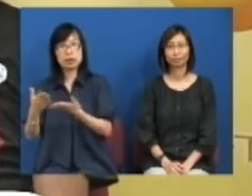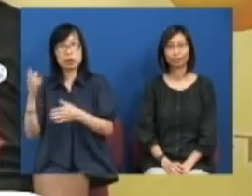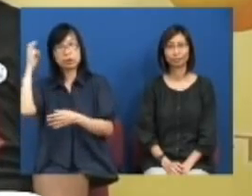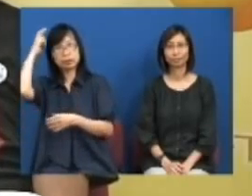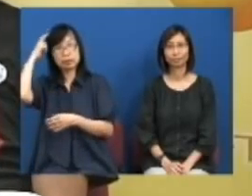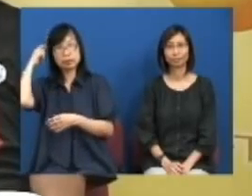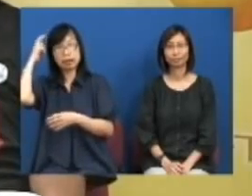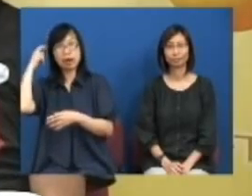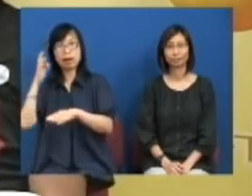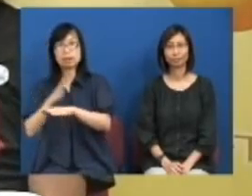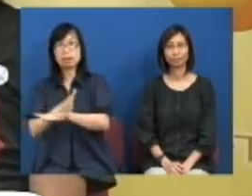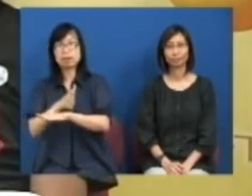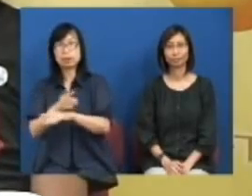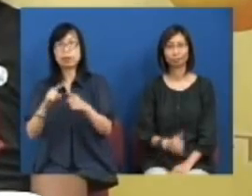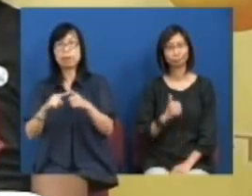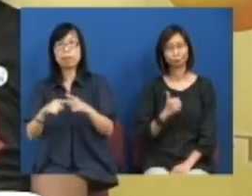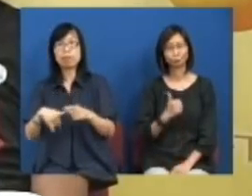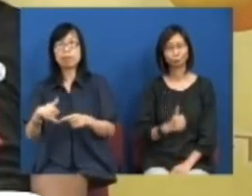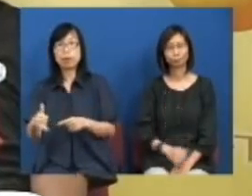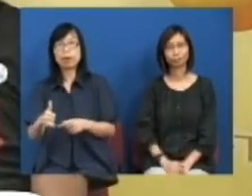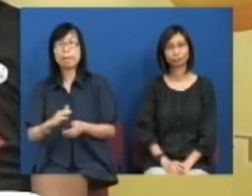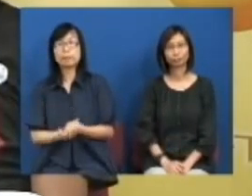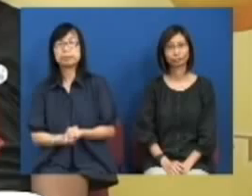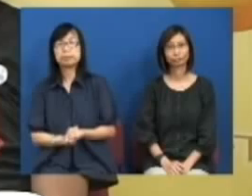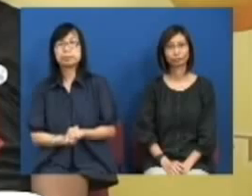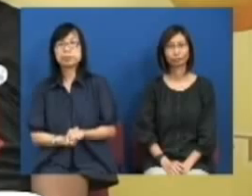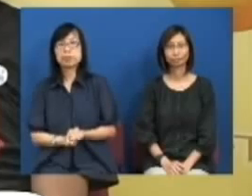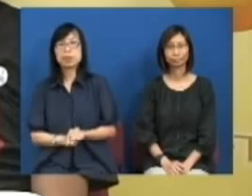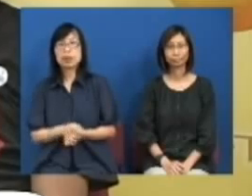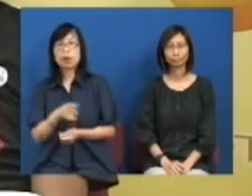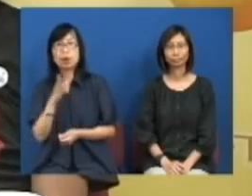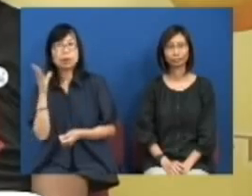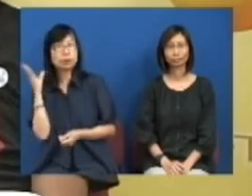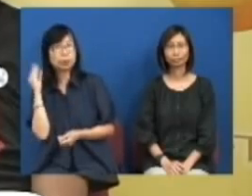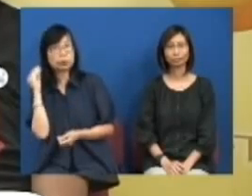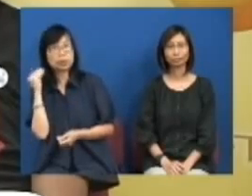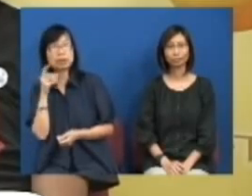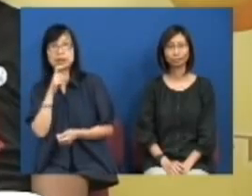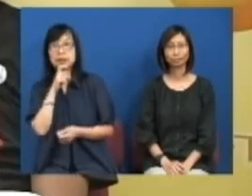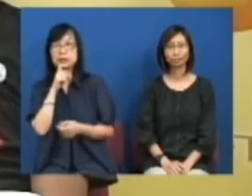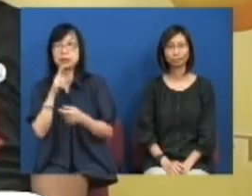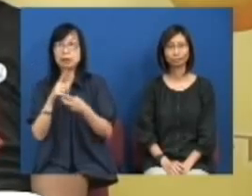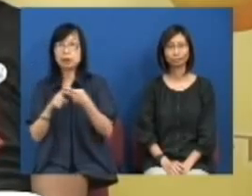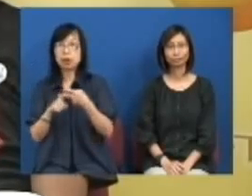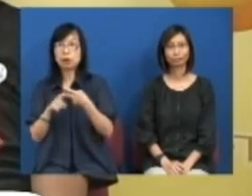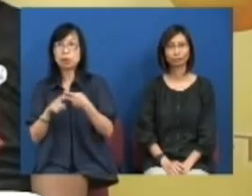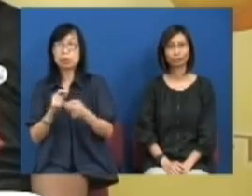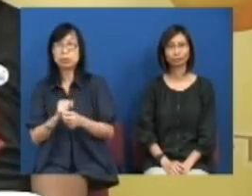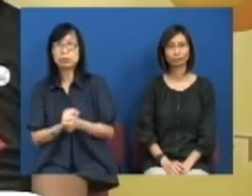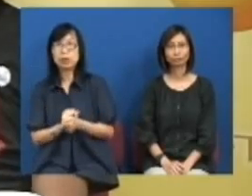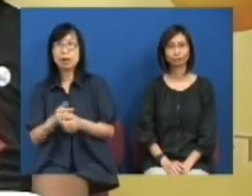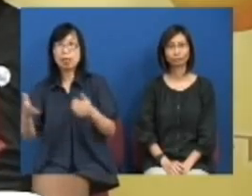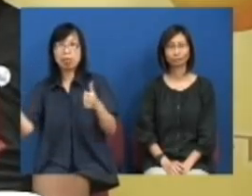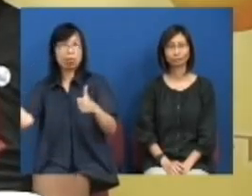做保呢個保安嘅人咧就會做嘢啊。咁咧就話説就話，好似聽講有啲礦工咧就殺死